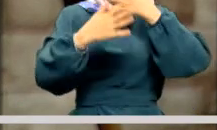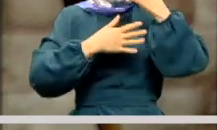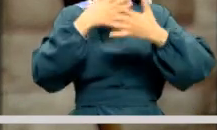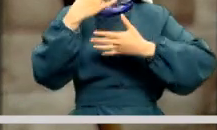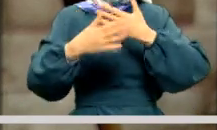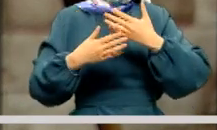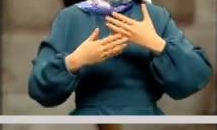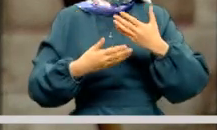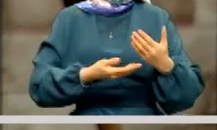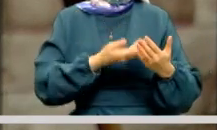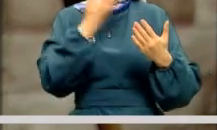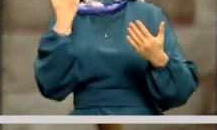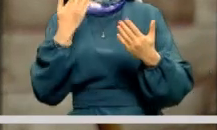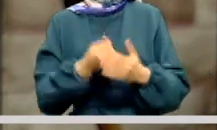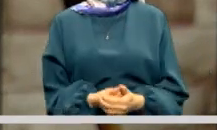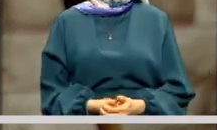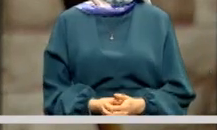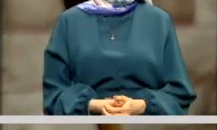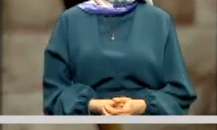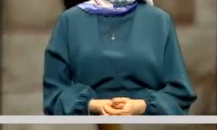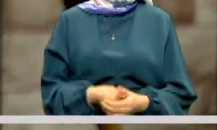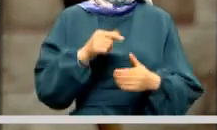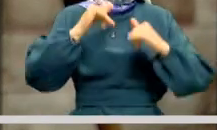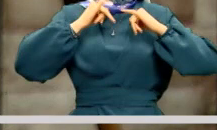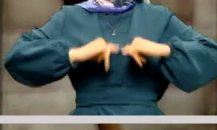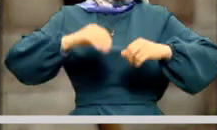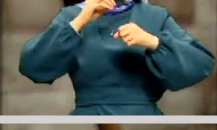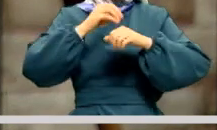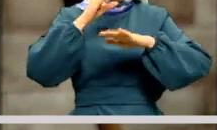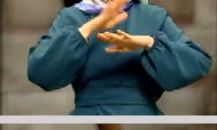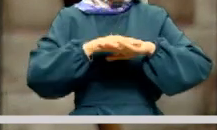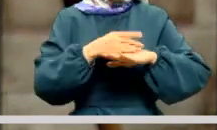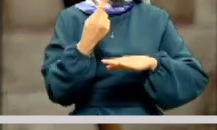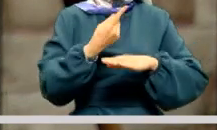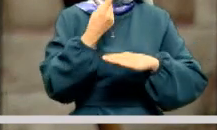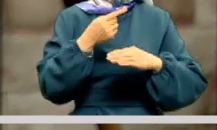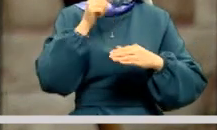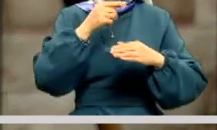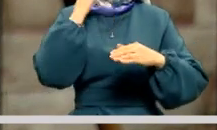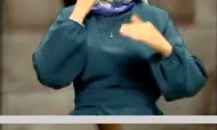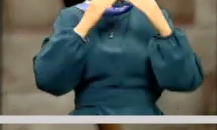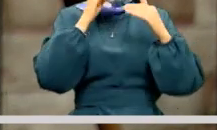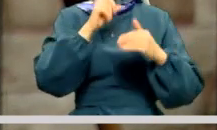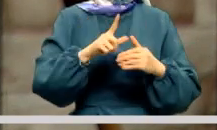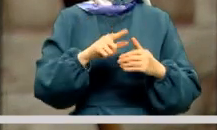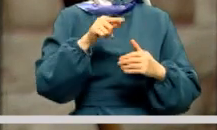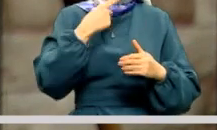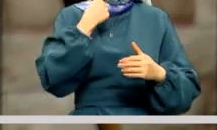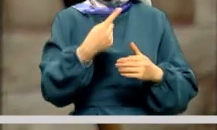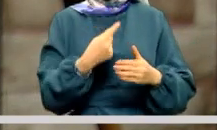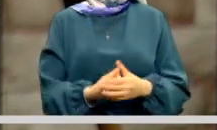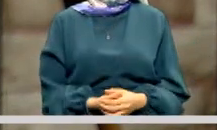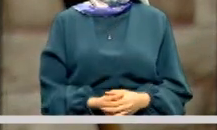kaldırmak akışı rahatlatmak üzere yapılan şeyler Buna uymak gerekiyor ama bir taraftan Biraz önce de söyledik